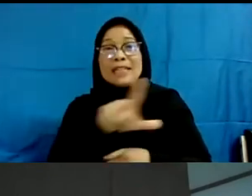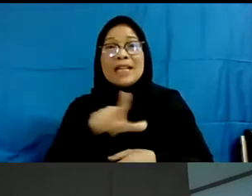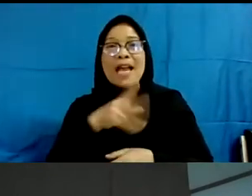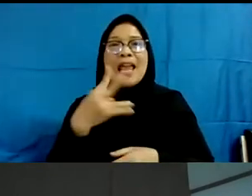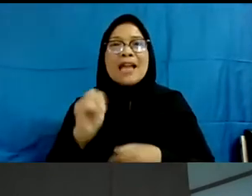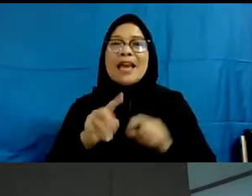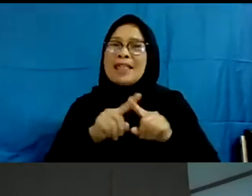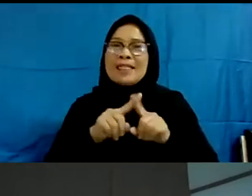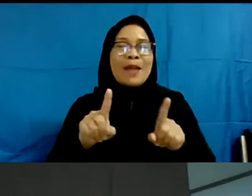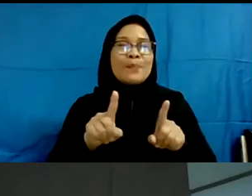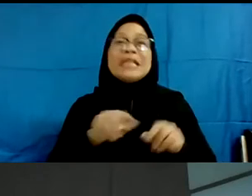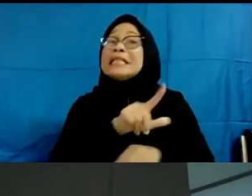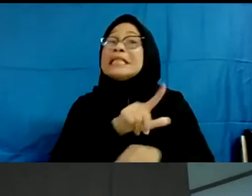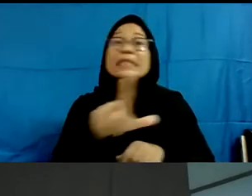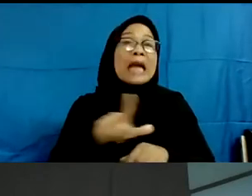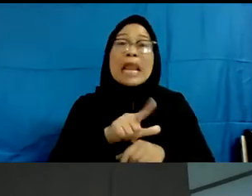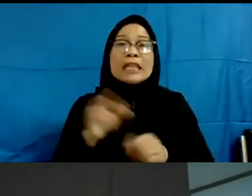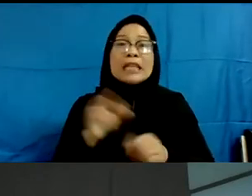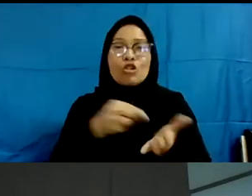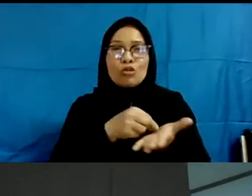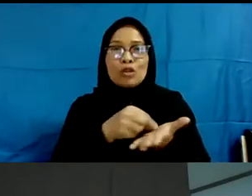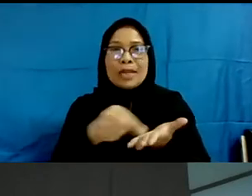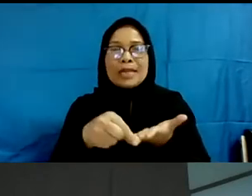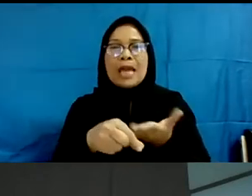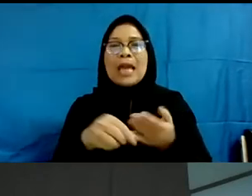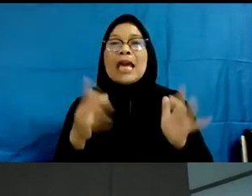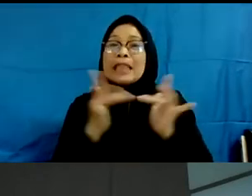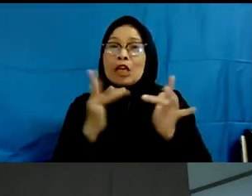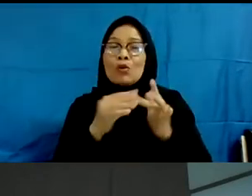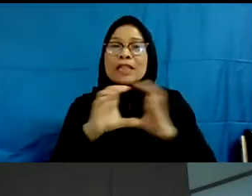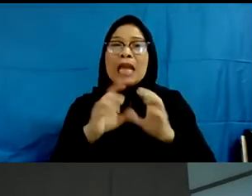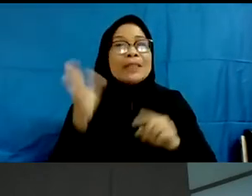Braille. Teknologi memang semakin canggih, tapi jangan lupa untuk tetap